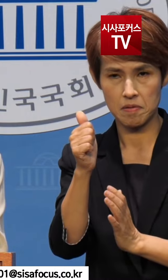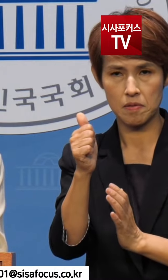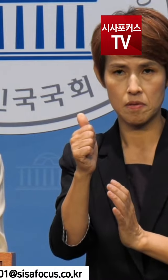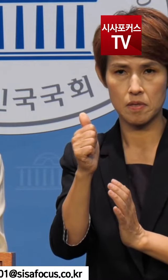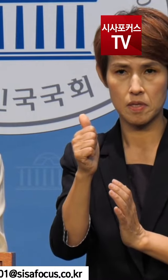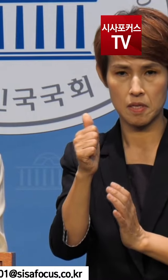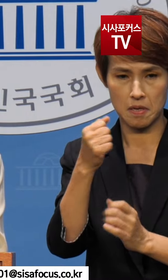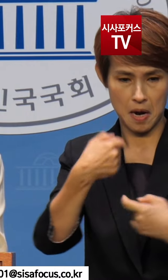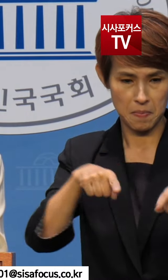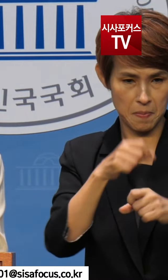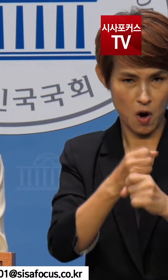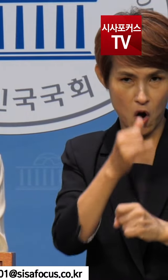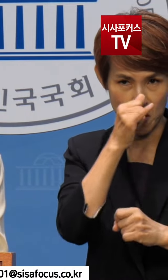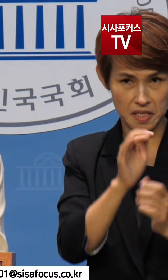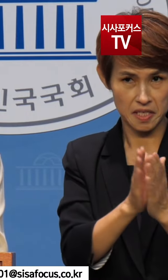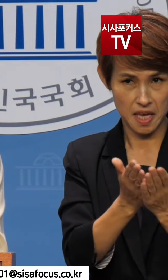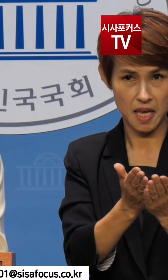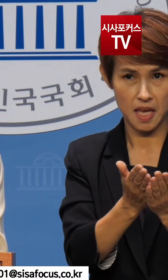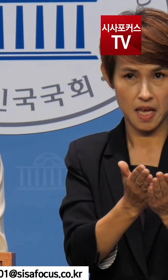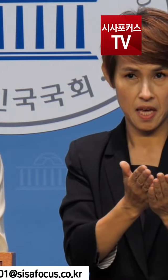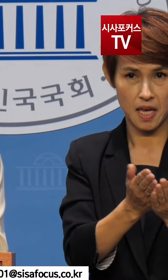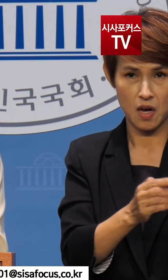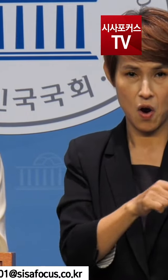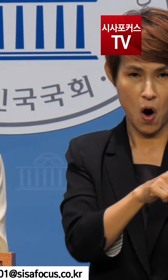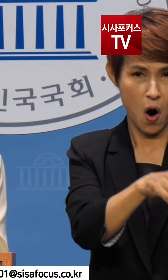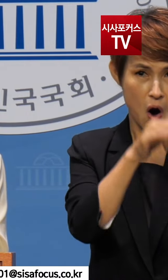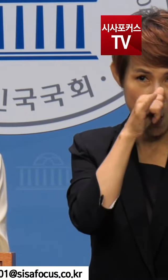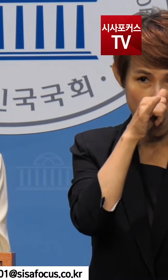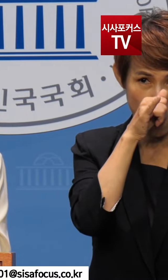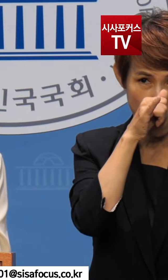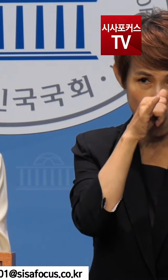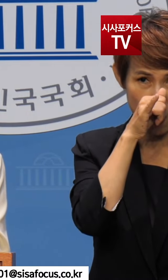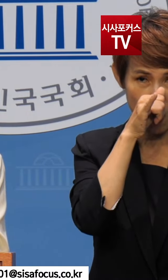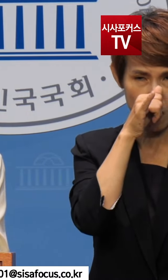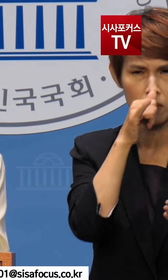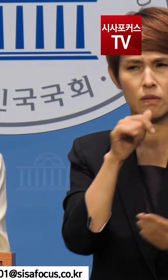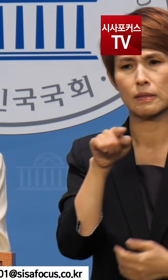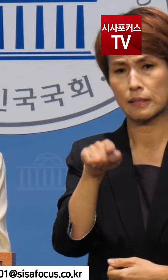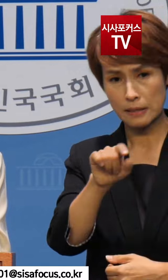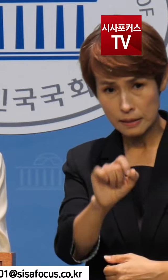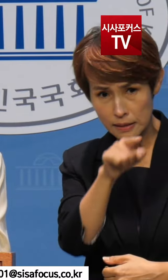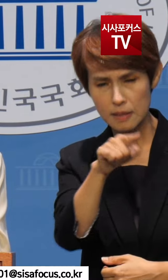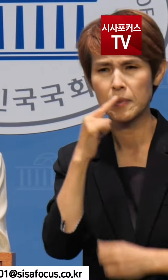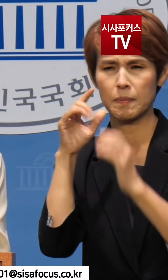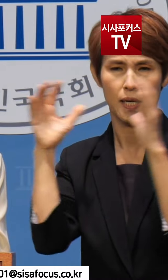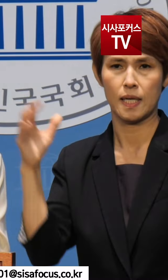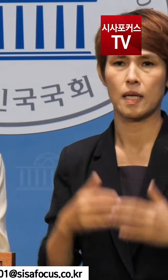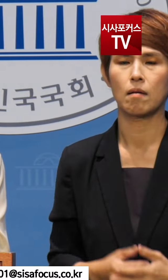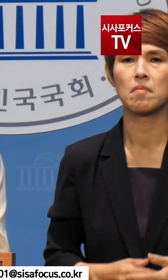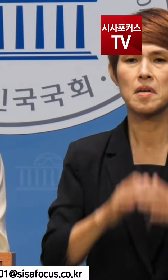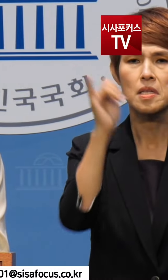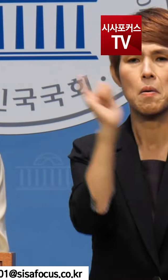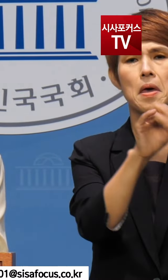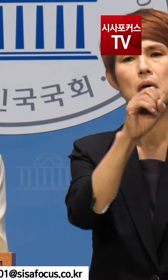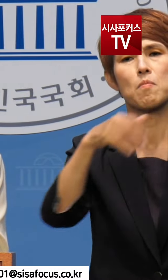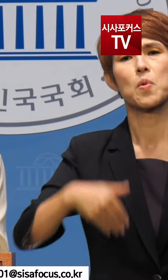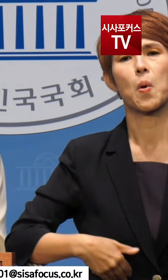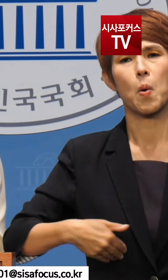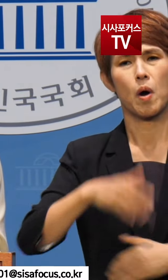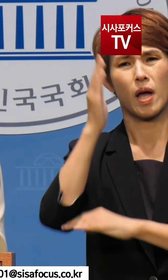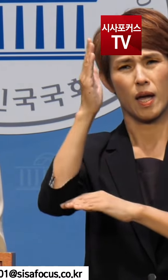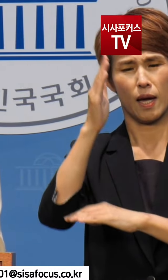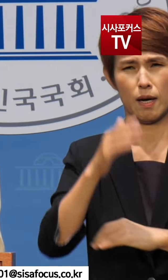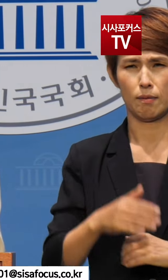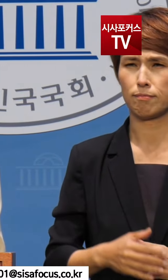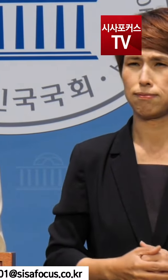일은 현장에서 크게 현재 회자되고 있습니다. 이제 와서 사회적 담론을 운운하는 것은